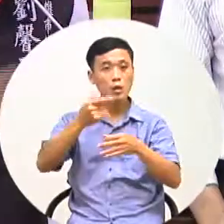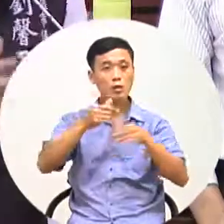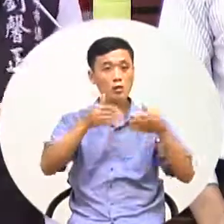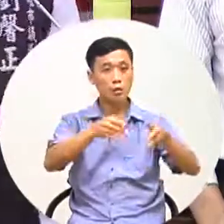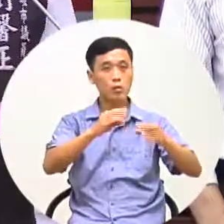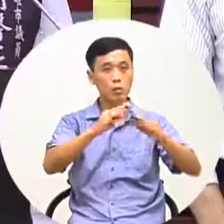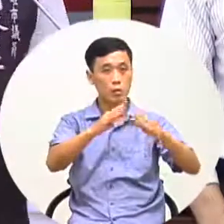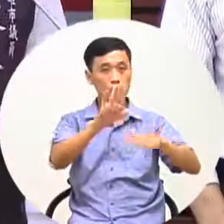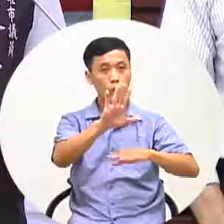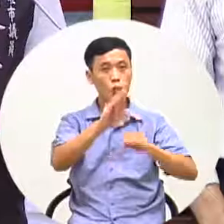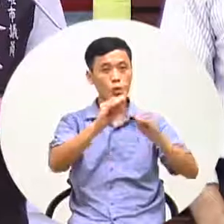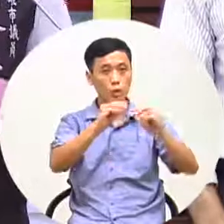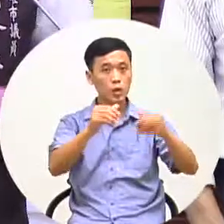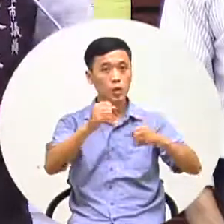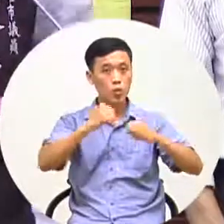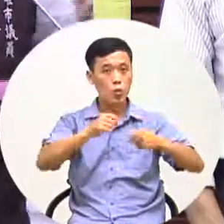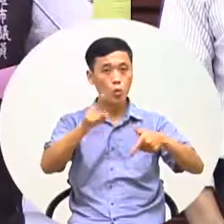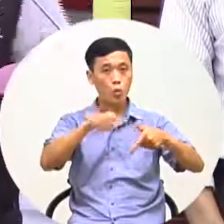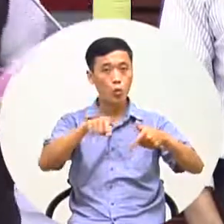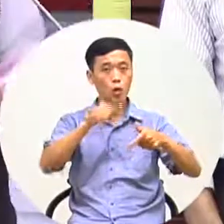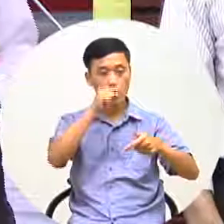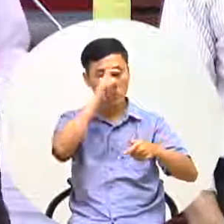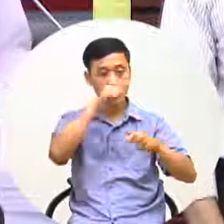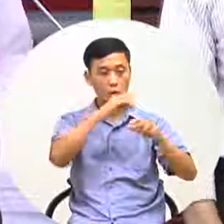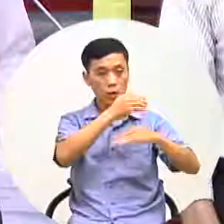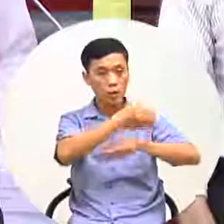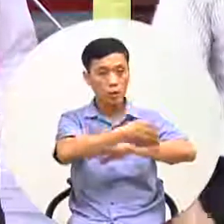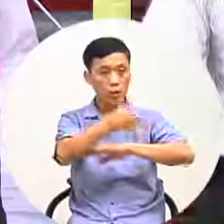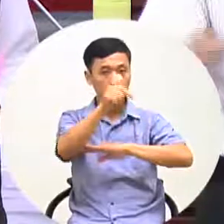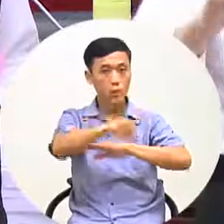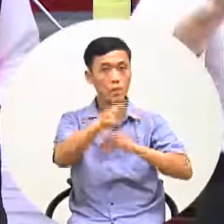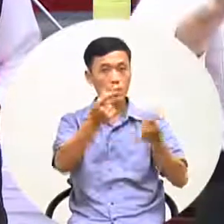能够活化，我们有没有去思考？